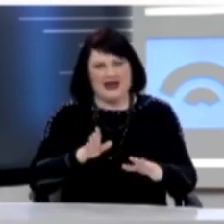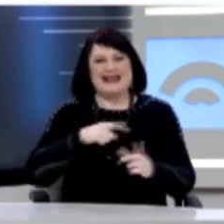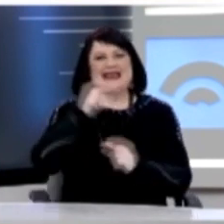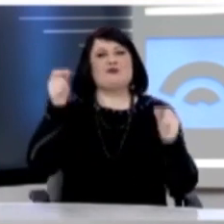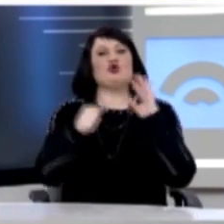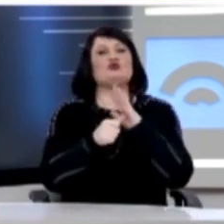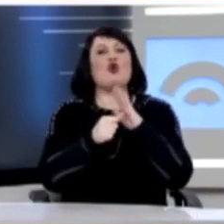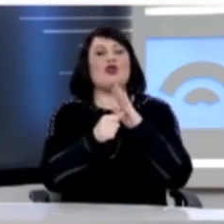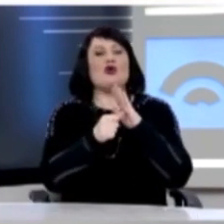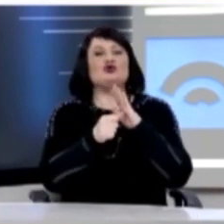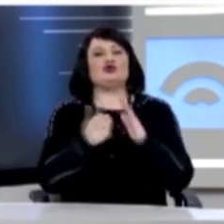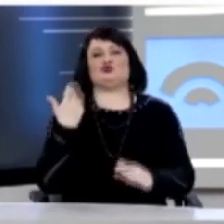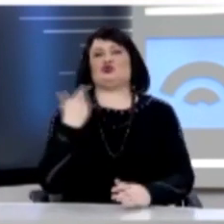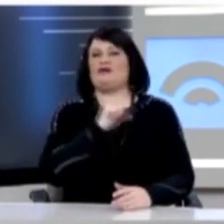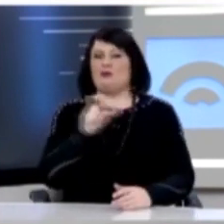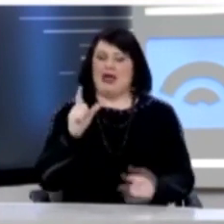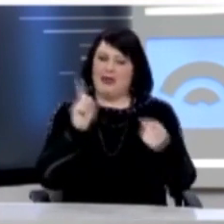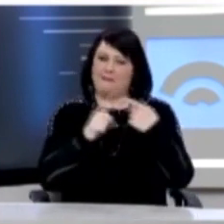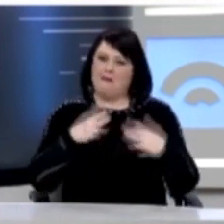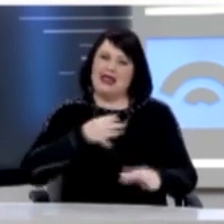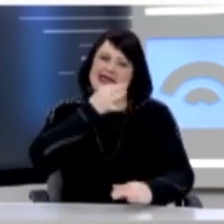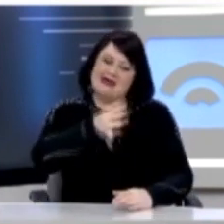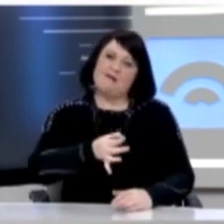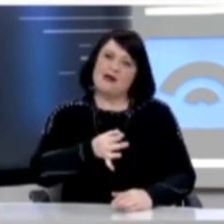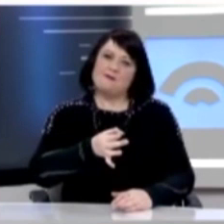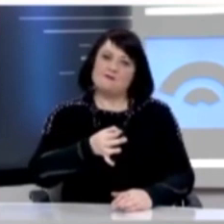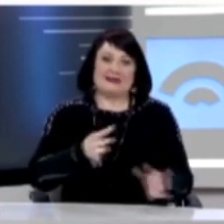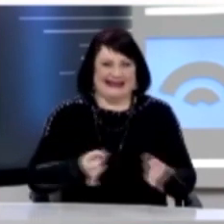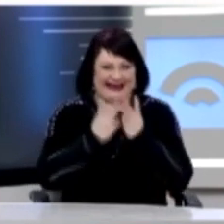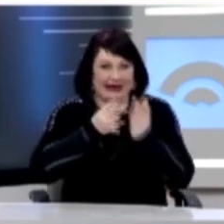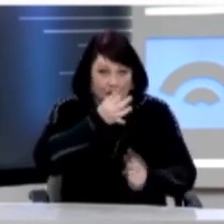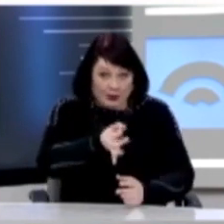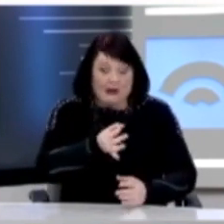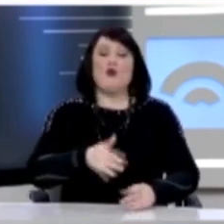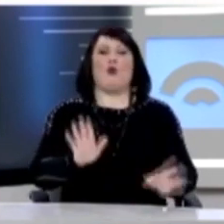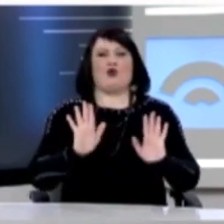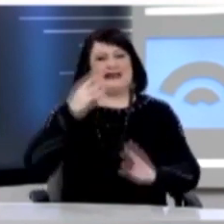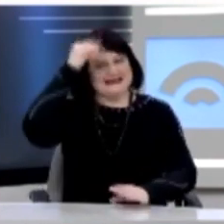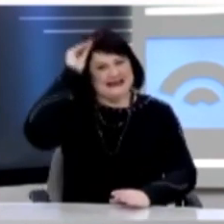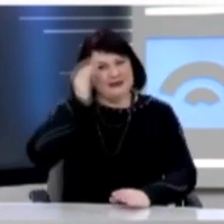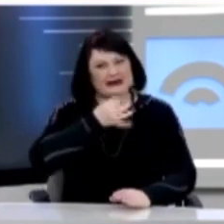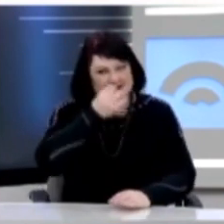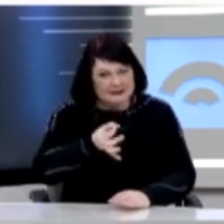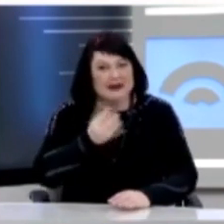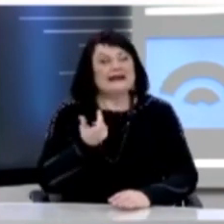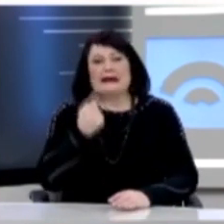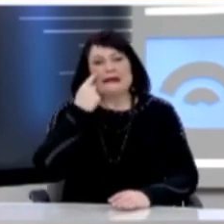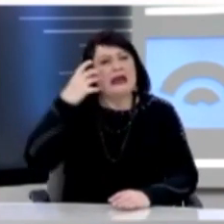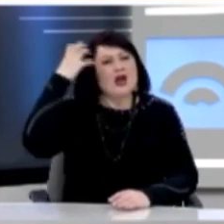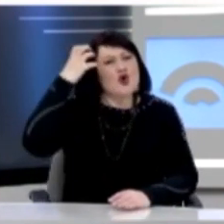Κύπριο Πρόεδρο την προηγούμενη εβδομάδα δεν ήταν καθόλου τυχαίο. Οι δηλώσεις του στην ουσία